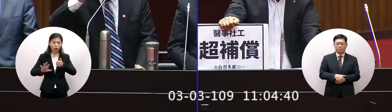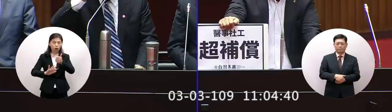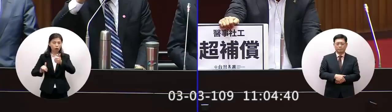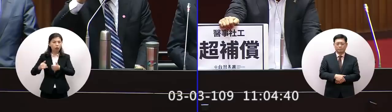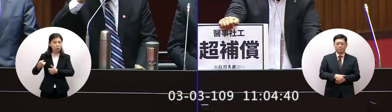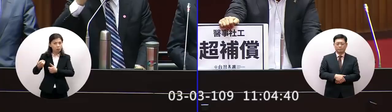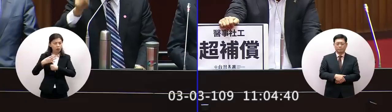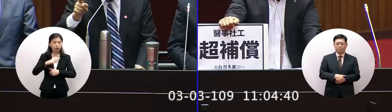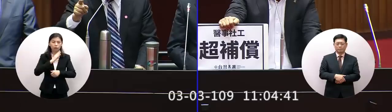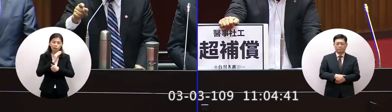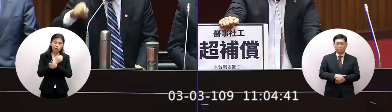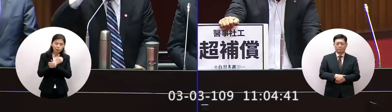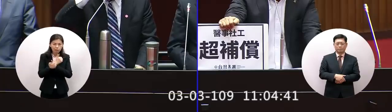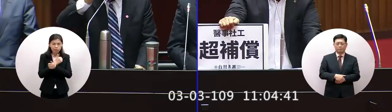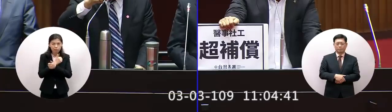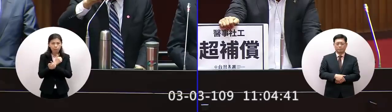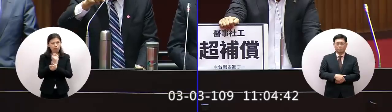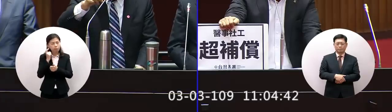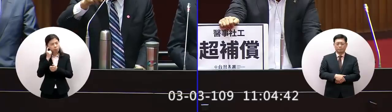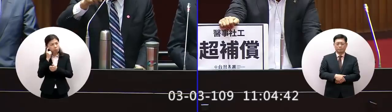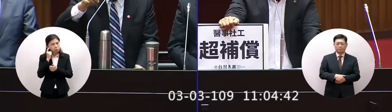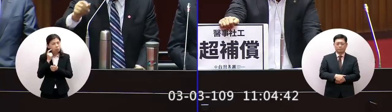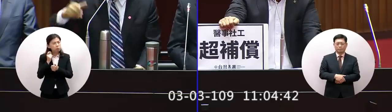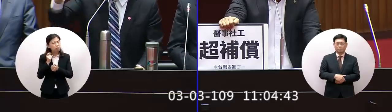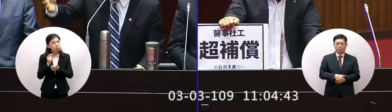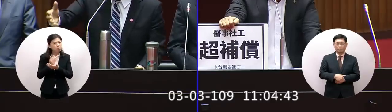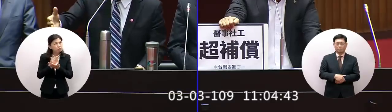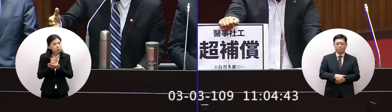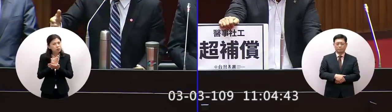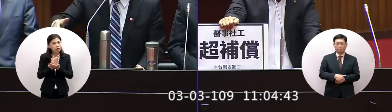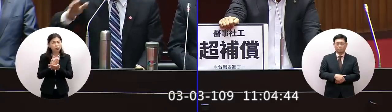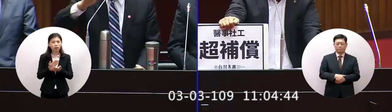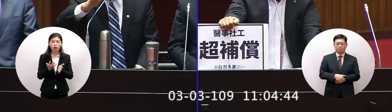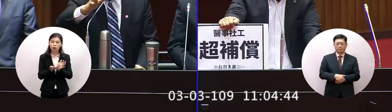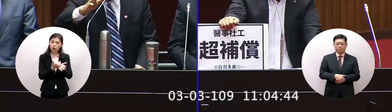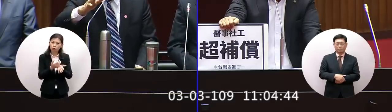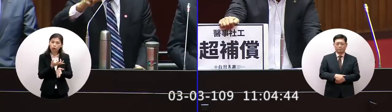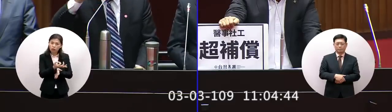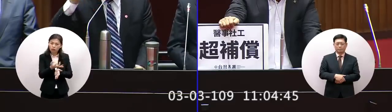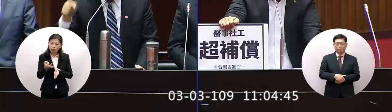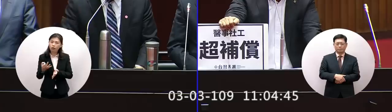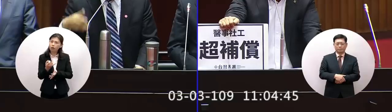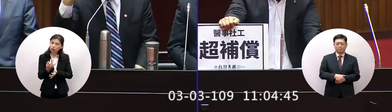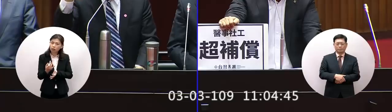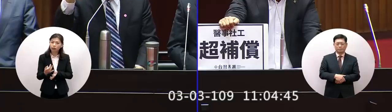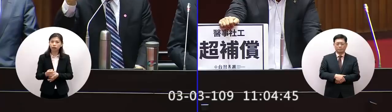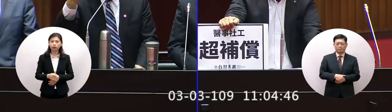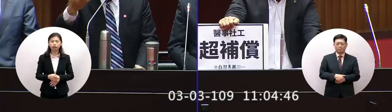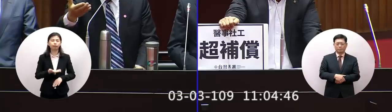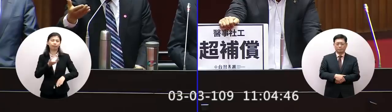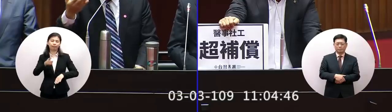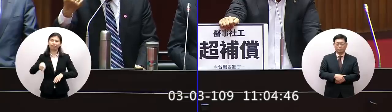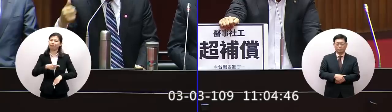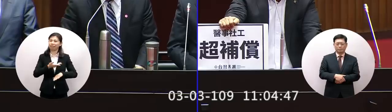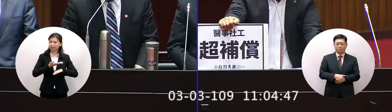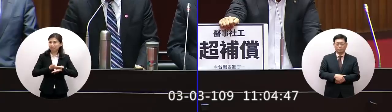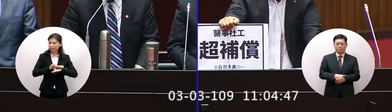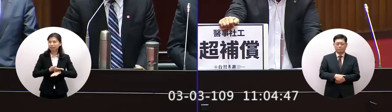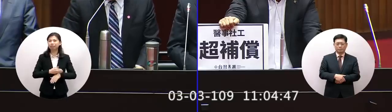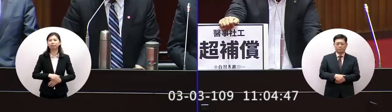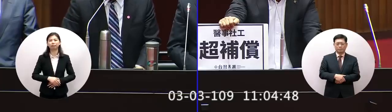阮参考来斟酌。至于讲啊，是变偌济钱，放心，即摆因为